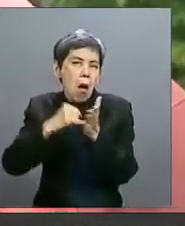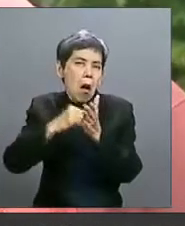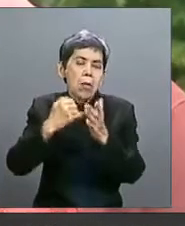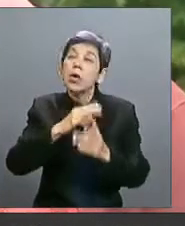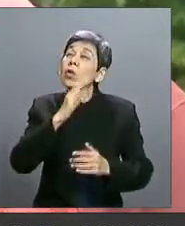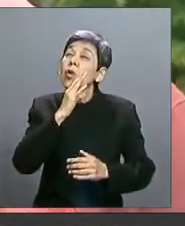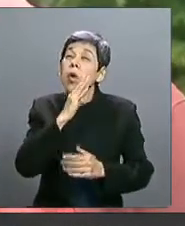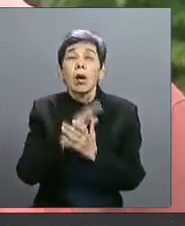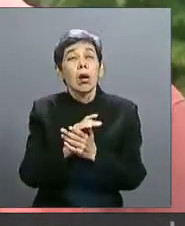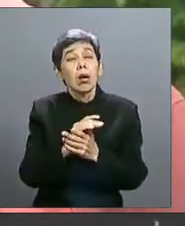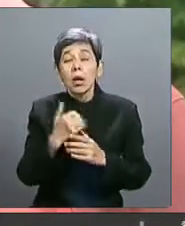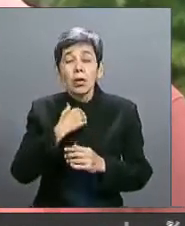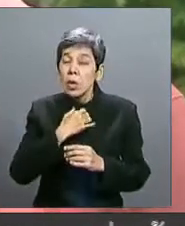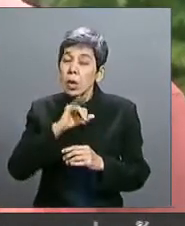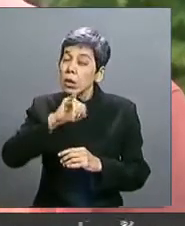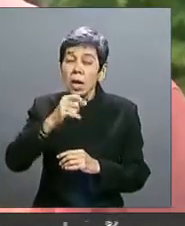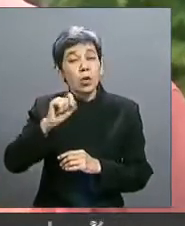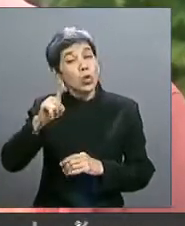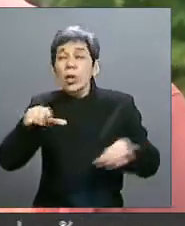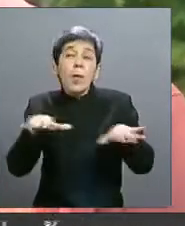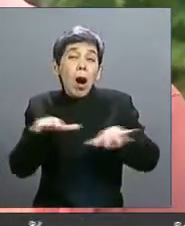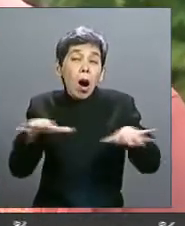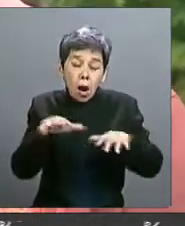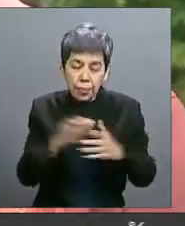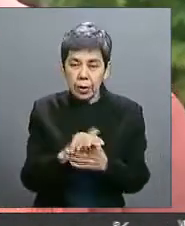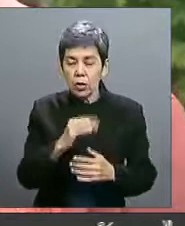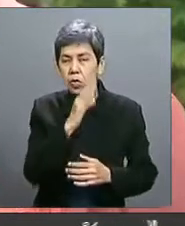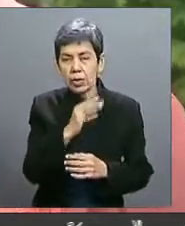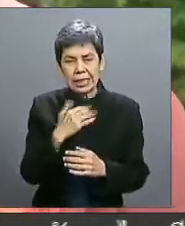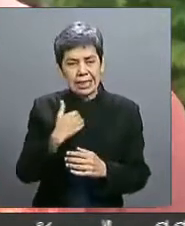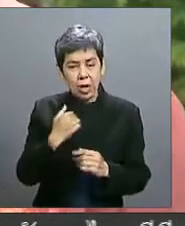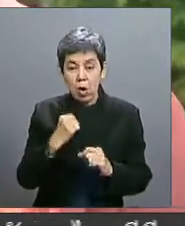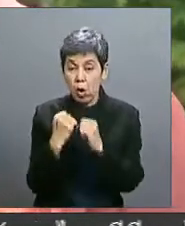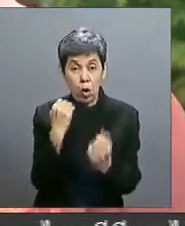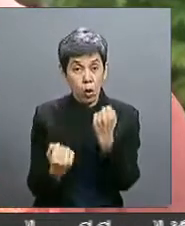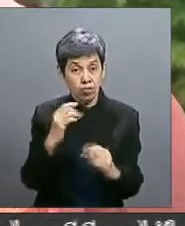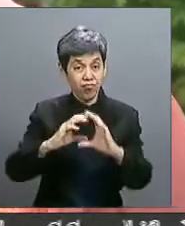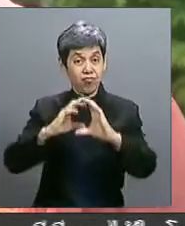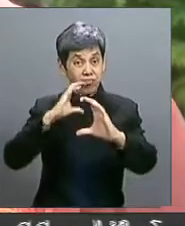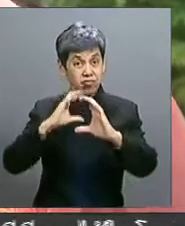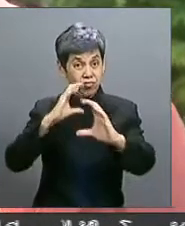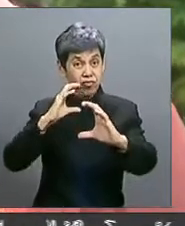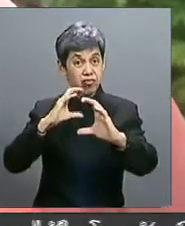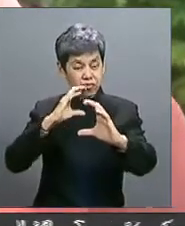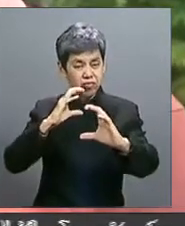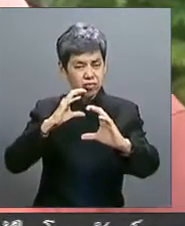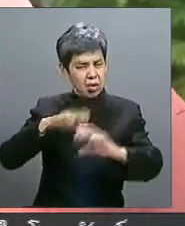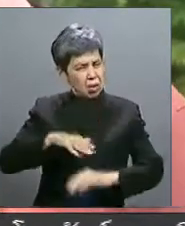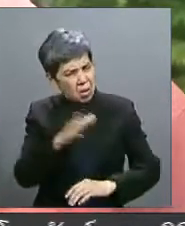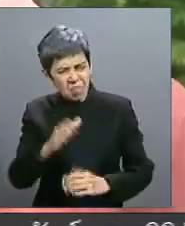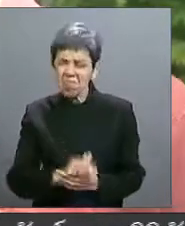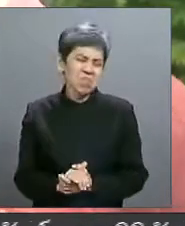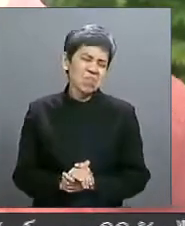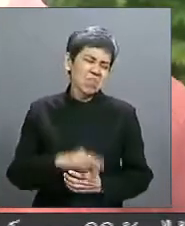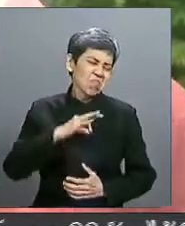ติที่ไม่ใช่ช่วงเทศกาลเนี่ยรถขนาดใหญ่ก็อาจจะไม่เหมาะ